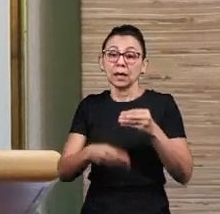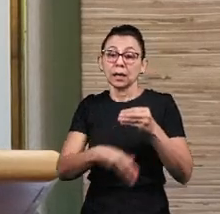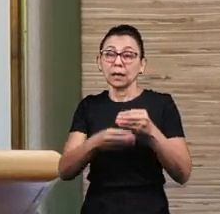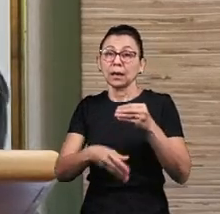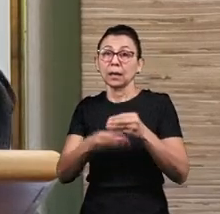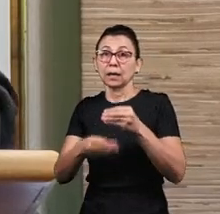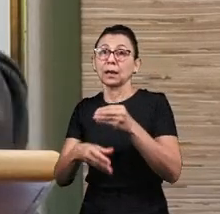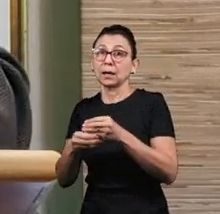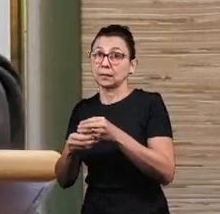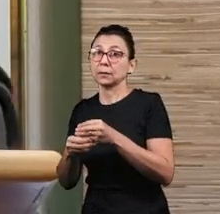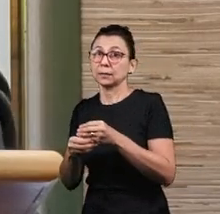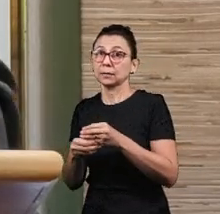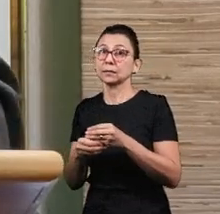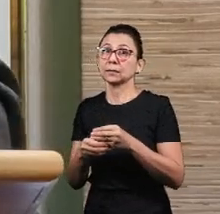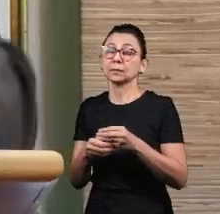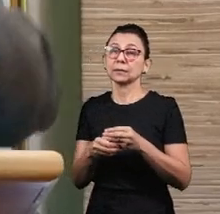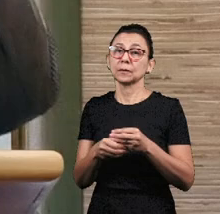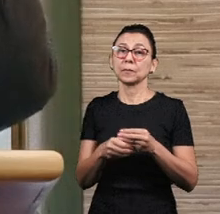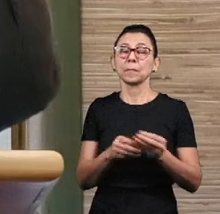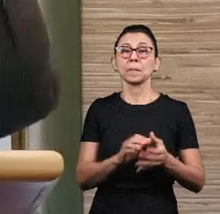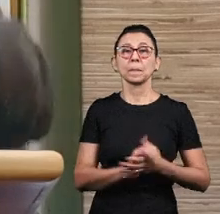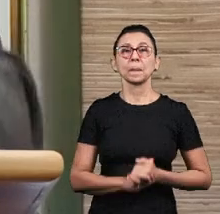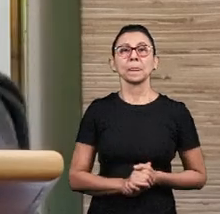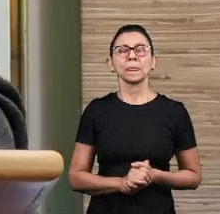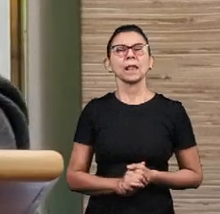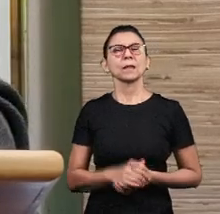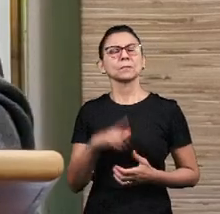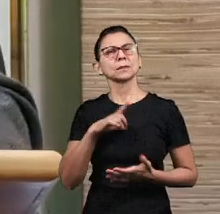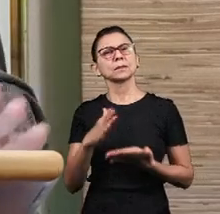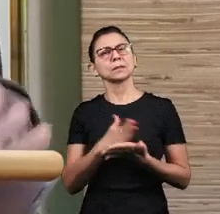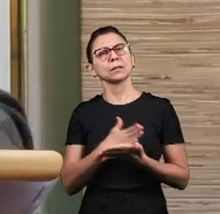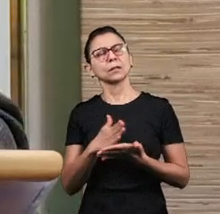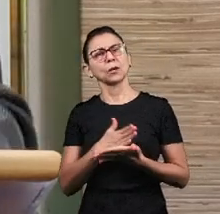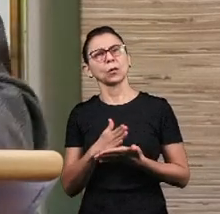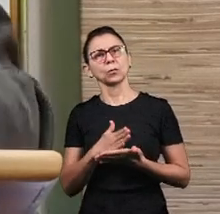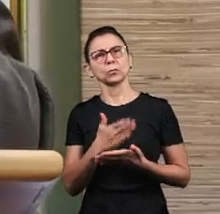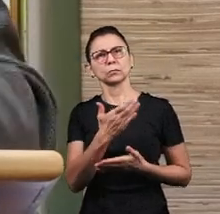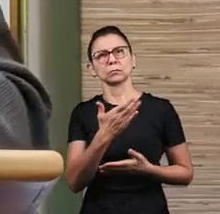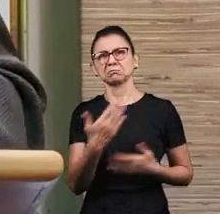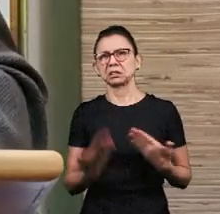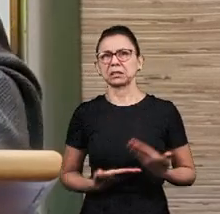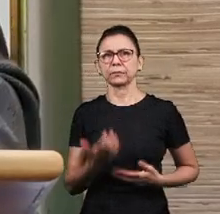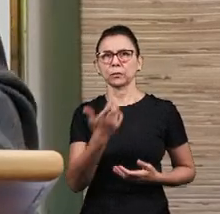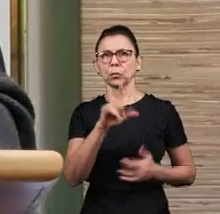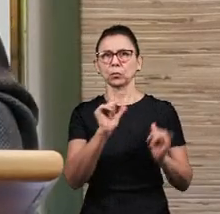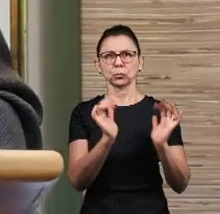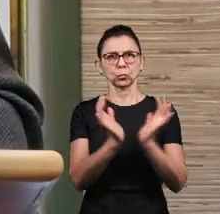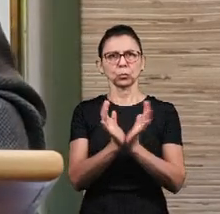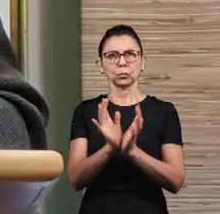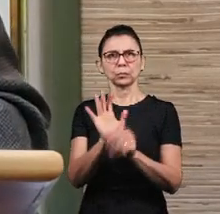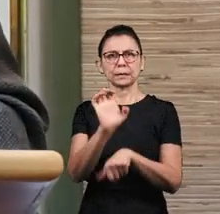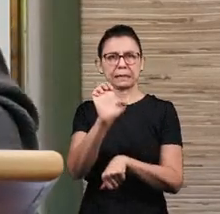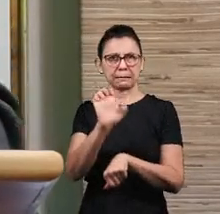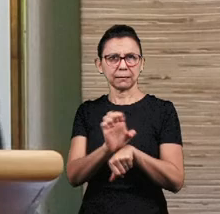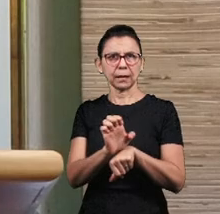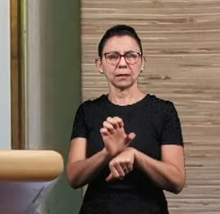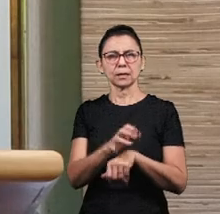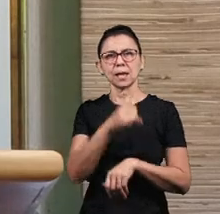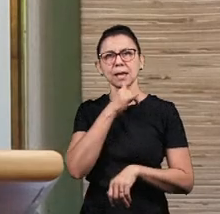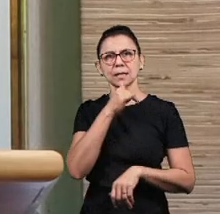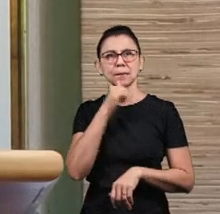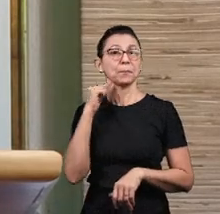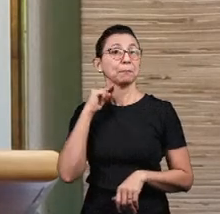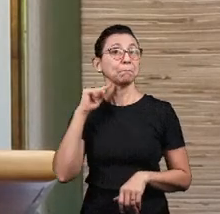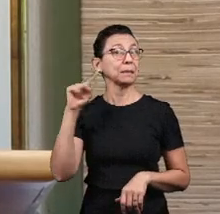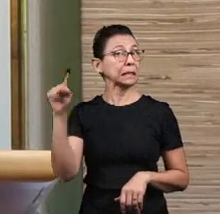jusqu'ici. Mais tous, nous avons quelques frères ici d'autres groupes, d'autres États. L'État de Minas